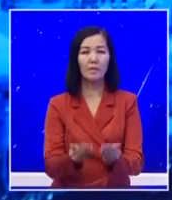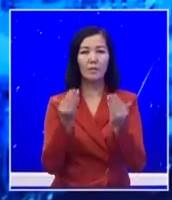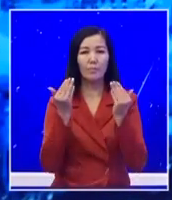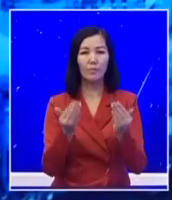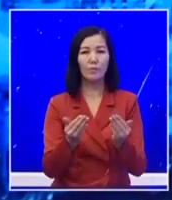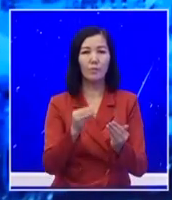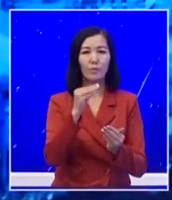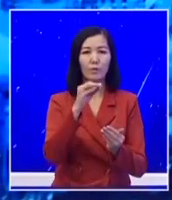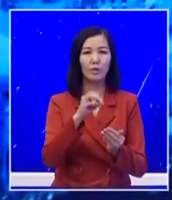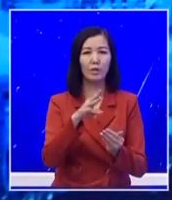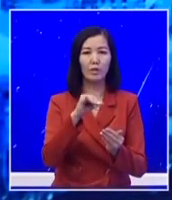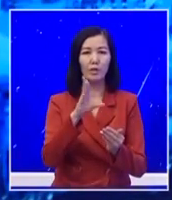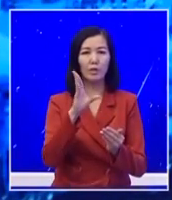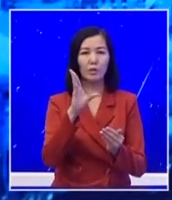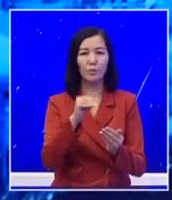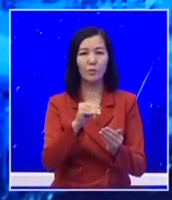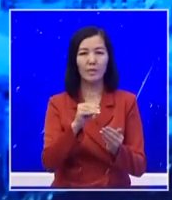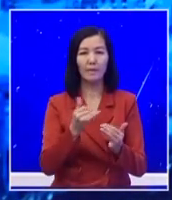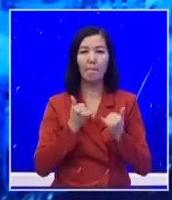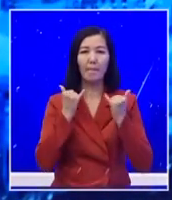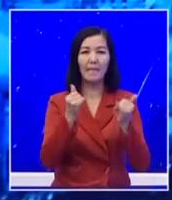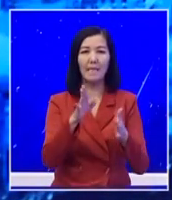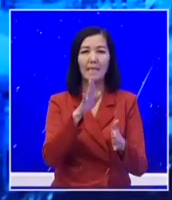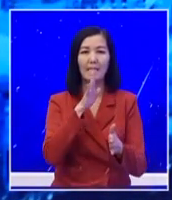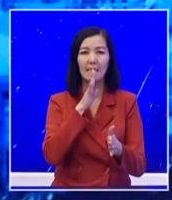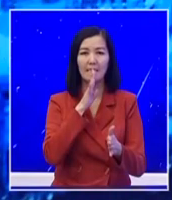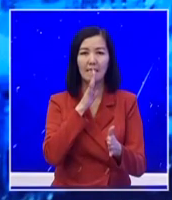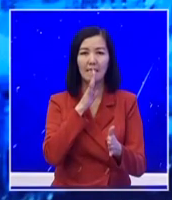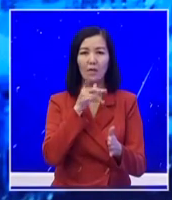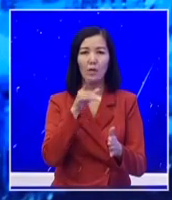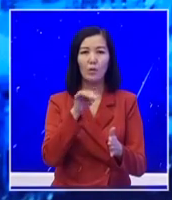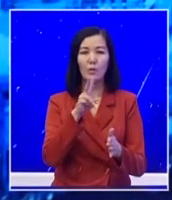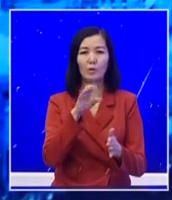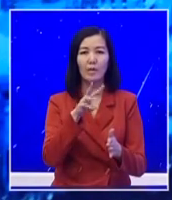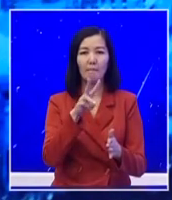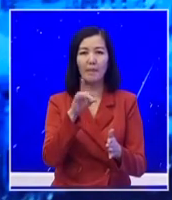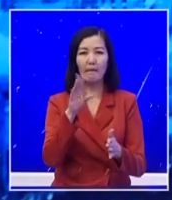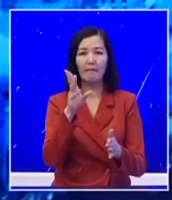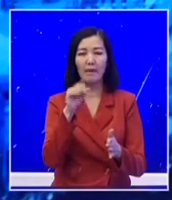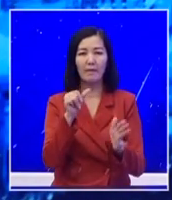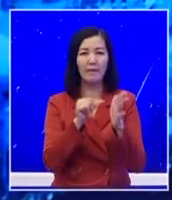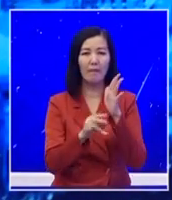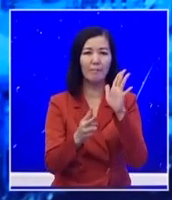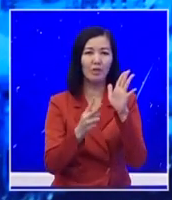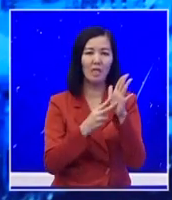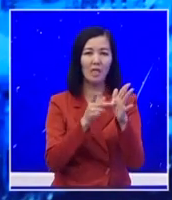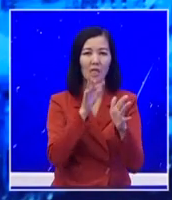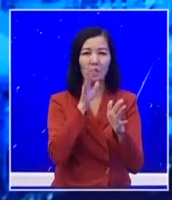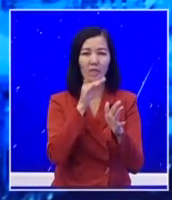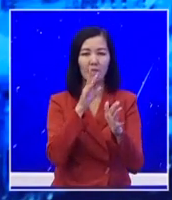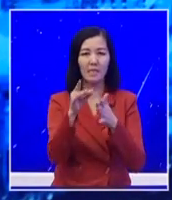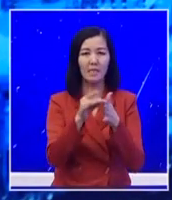Тіршілік тұтамдап таусылады. Бүгін Жетісудың бетке ұстар беделді қыздарының бірі Сүлейменова Гүлжиян Мағданқызы 67